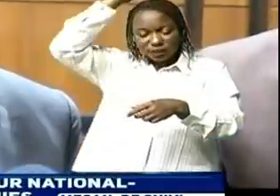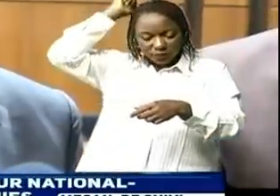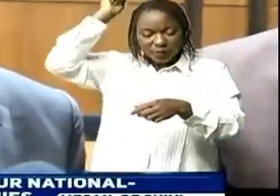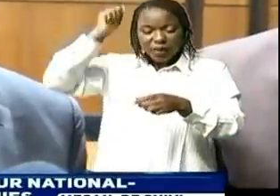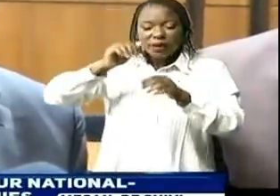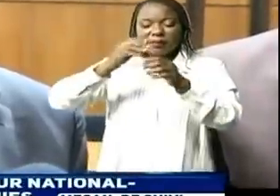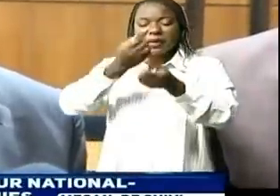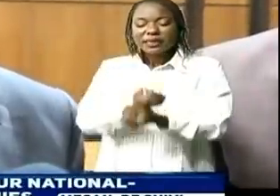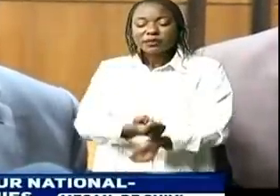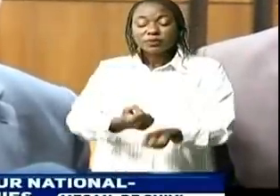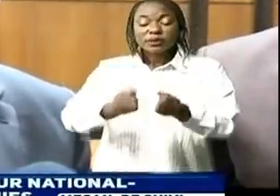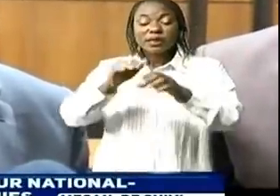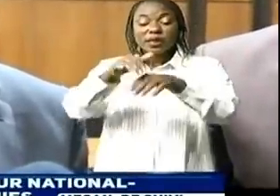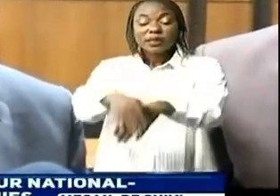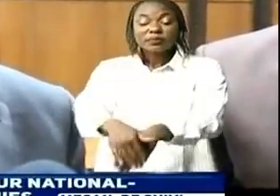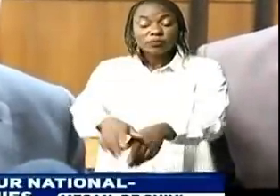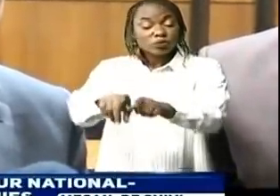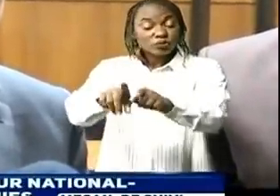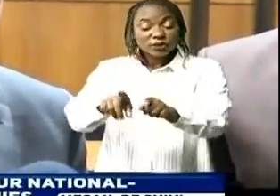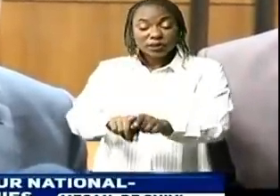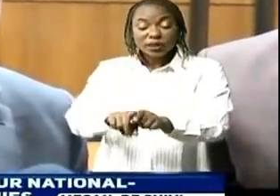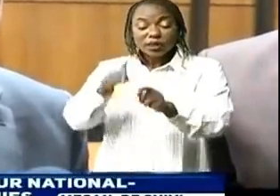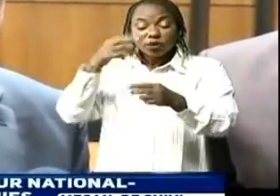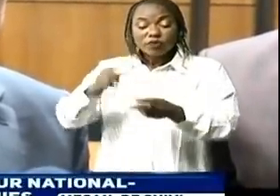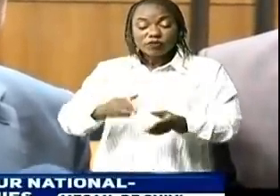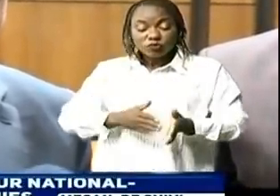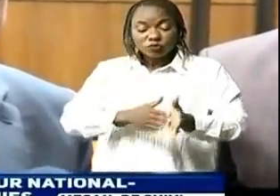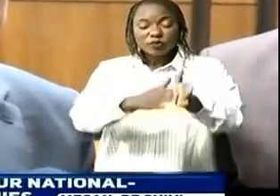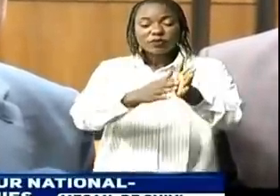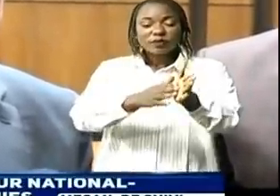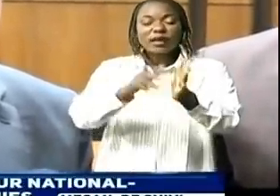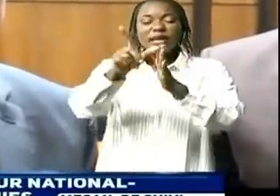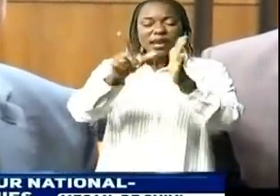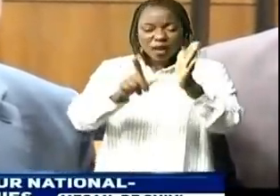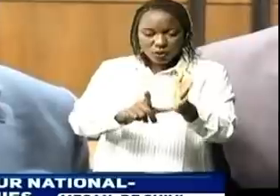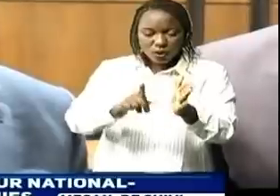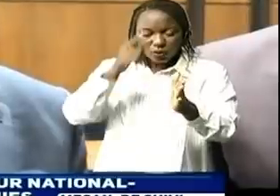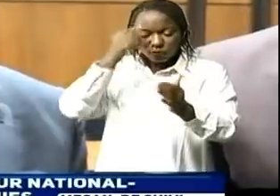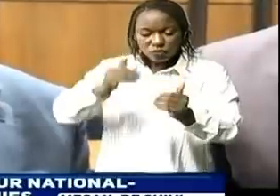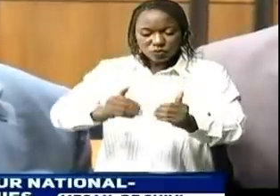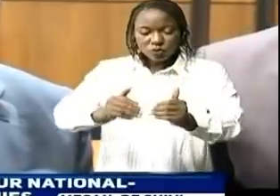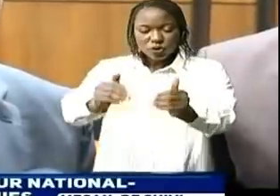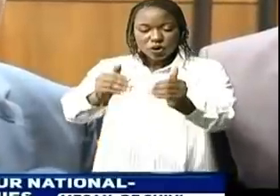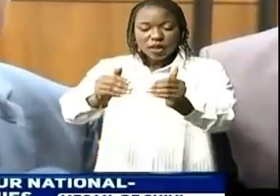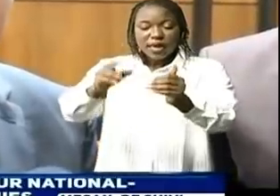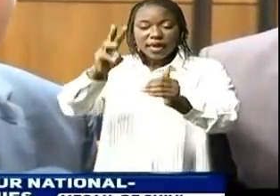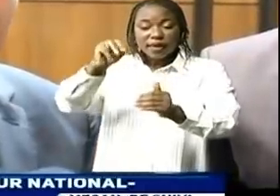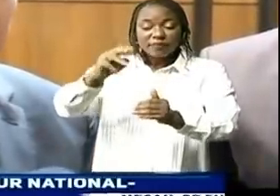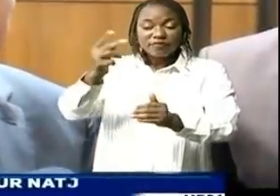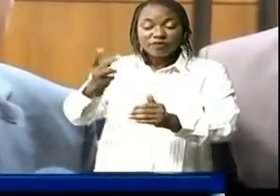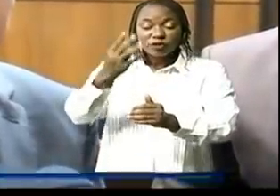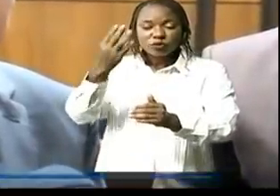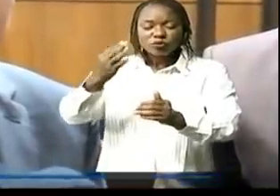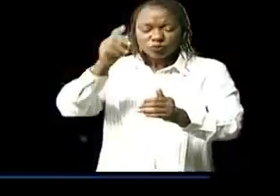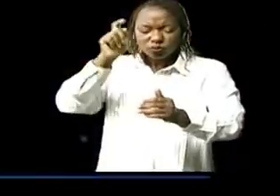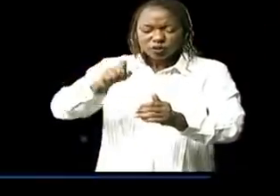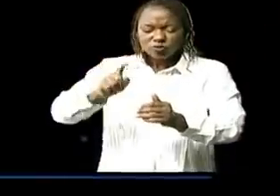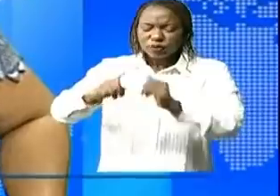faut privilégier la voie diplomatique pour faire avancer le dossier M23, estime Wang